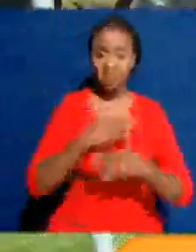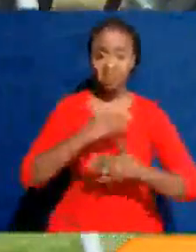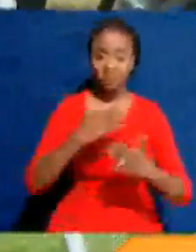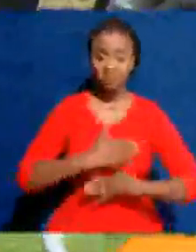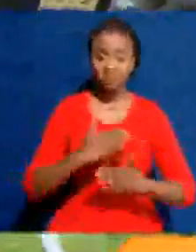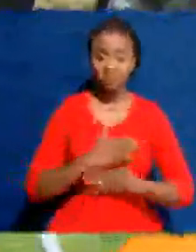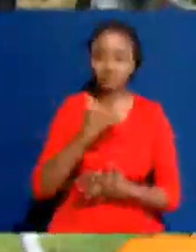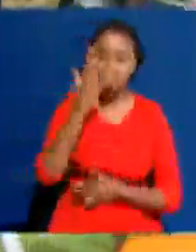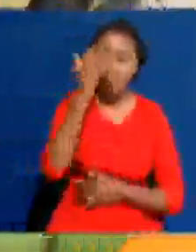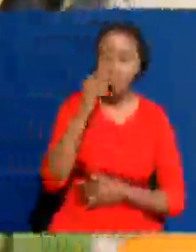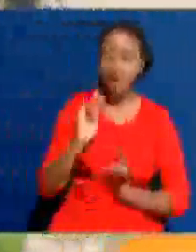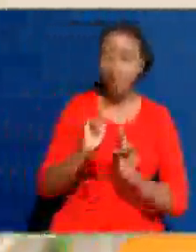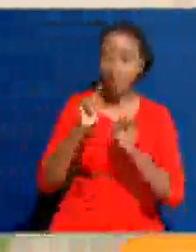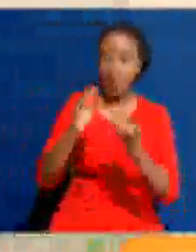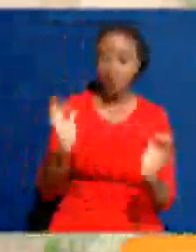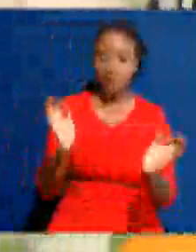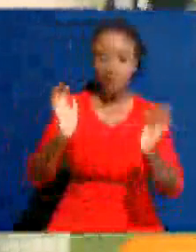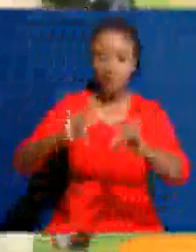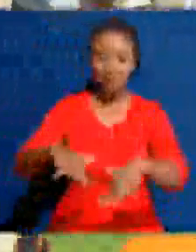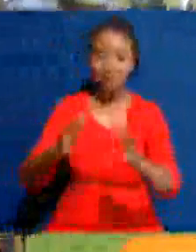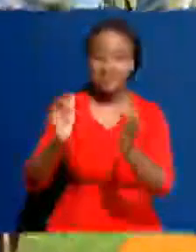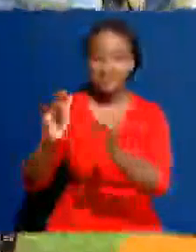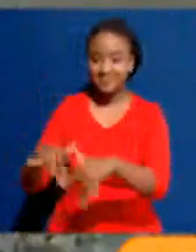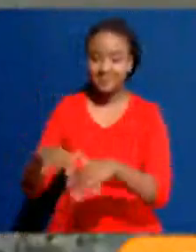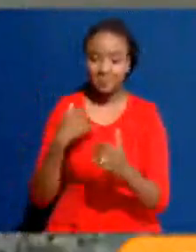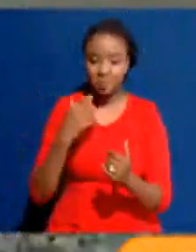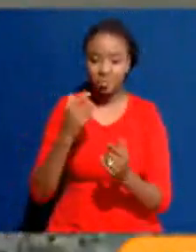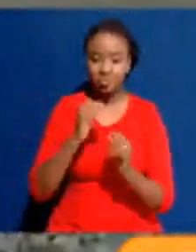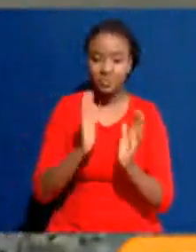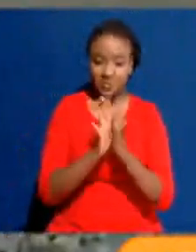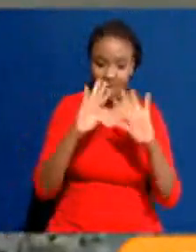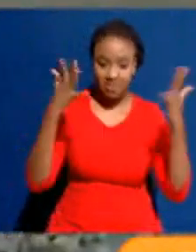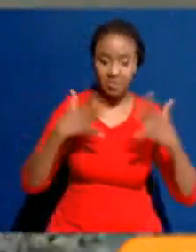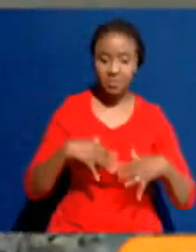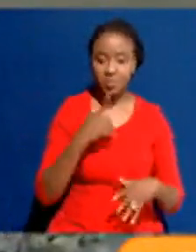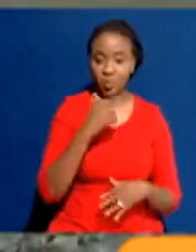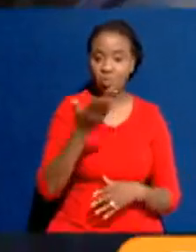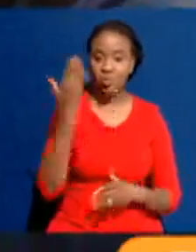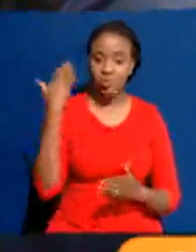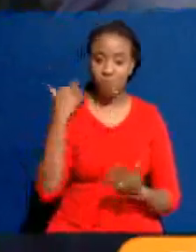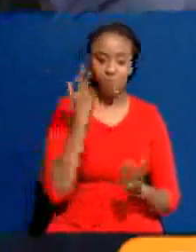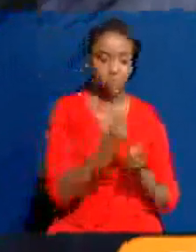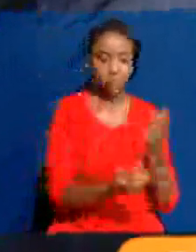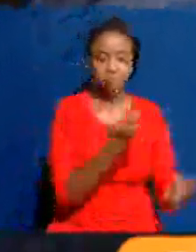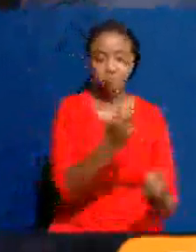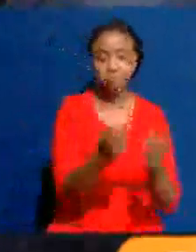walihudhuria hafla rasmi ya kuwaenzi wenzao walioaga dunia.